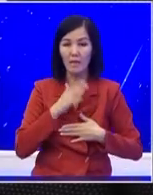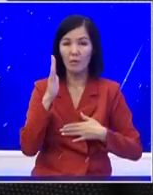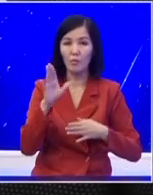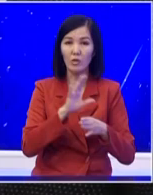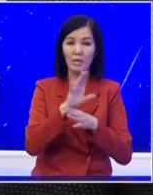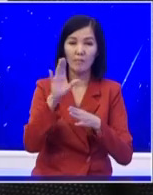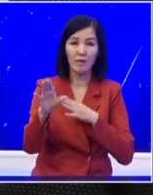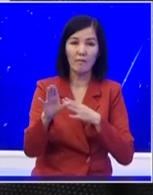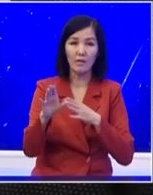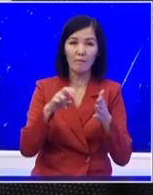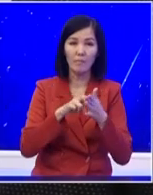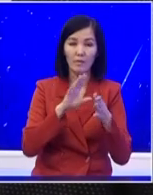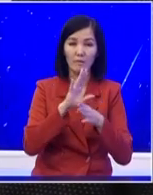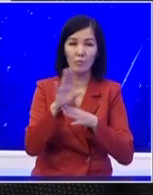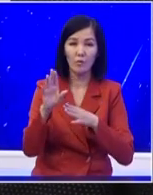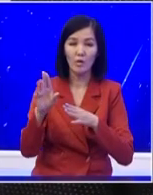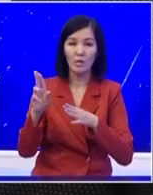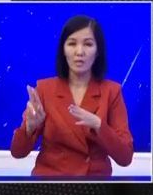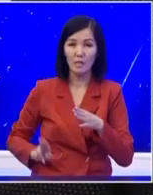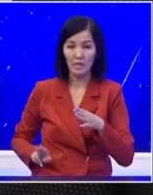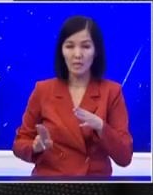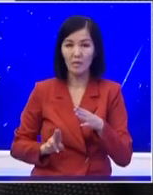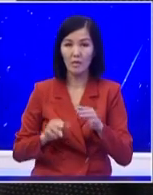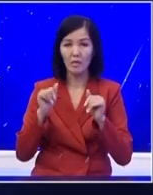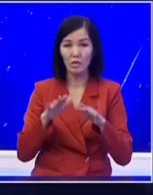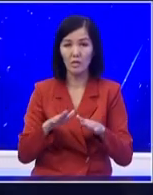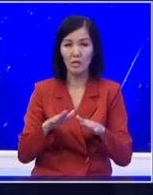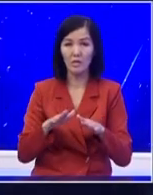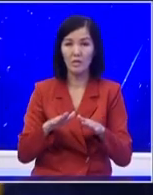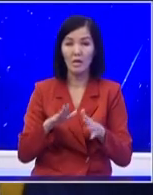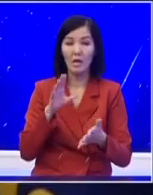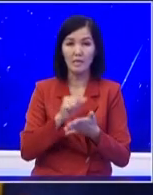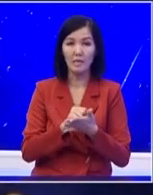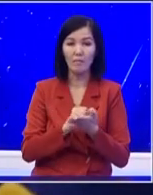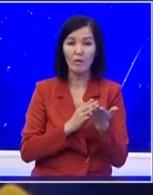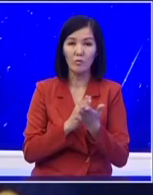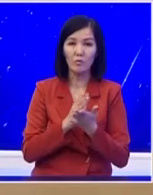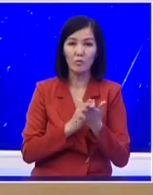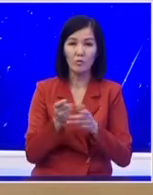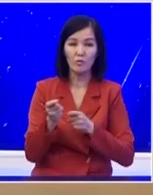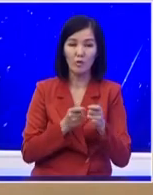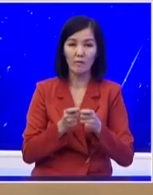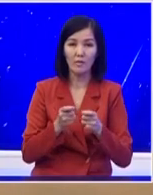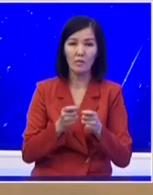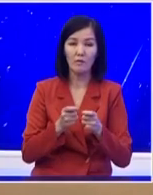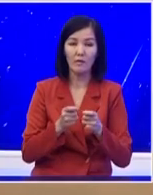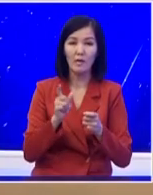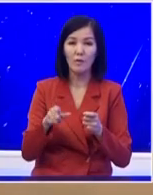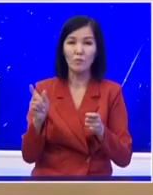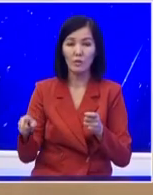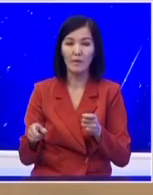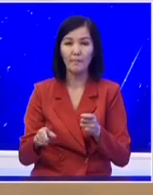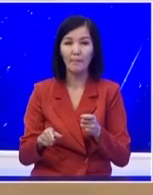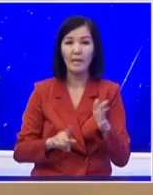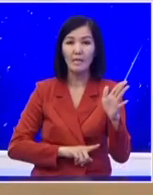направлено соответствующее письмо в уполномоченные органы о решении вопроса о занимаемой должности руководящего состава. С начала года в Алматинской области